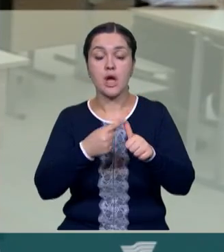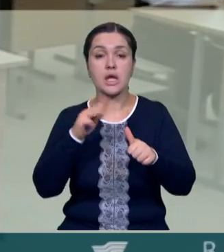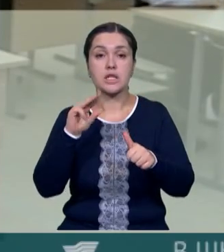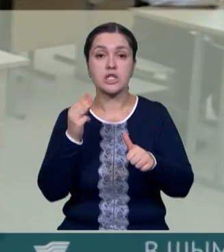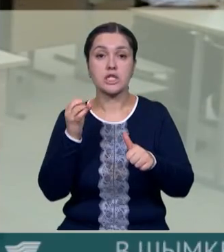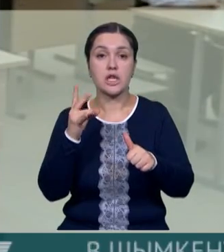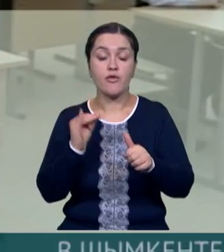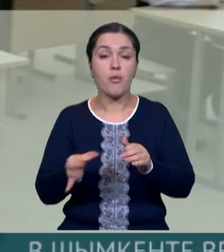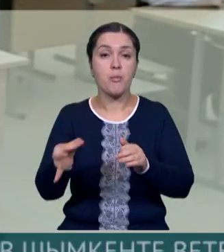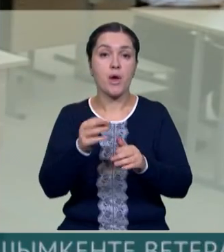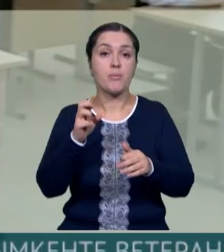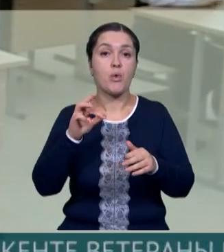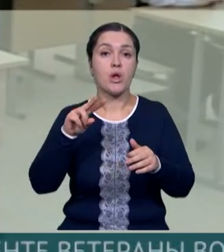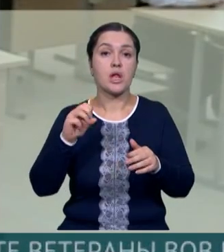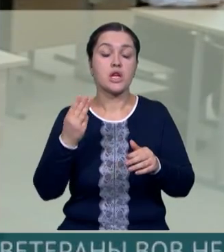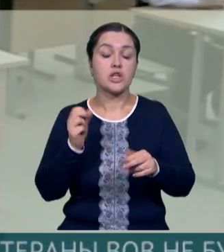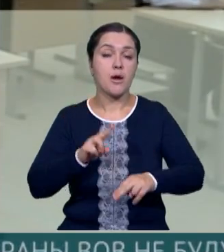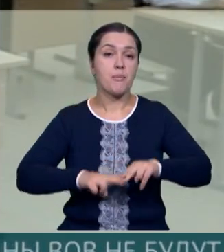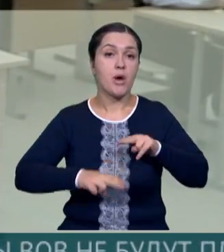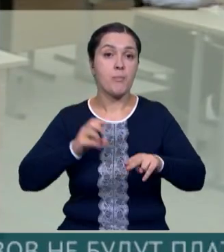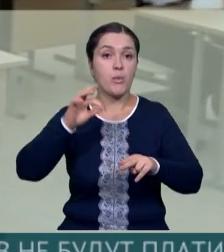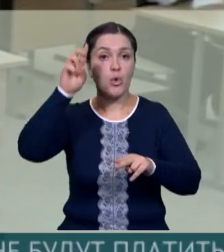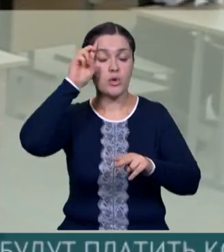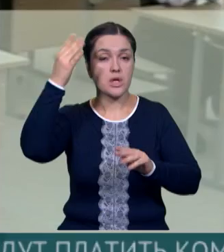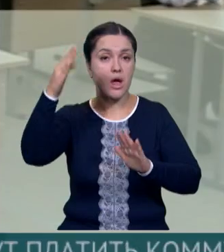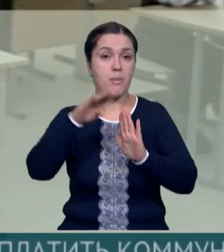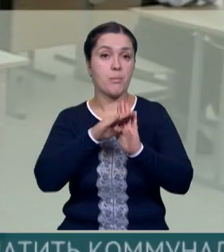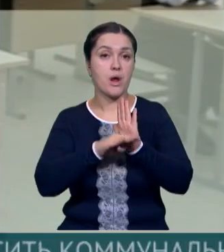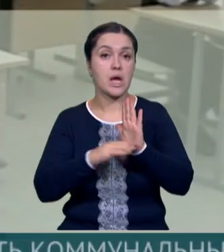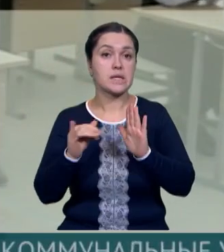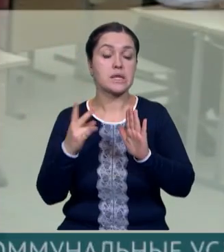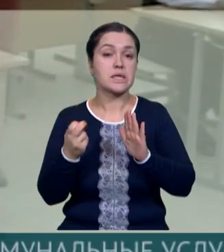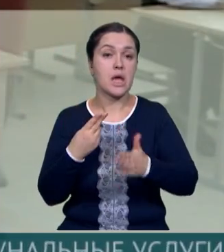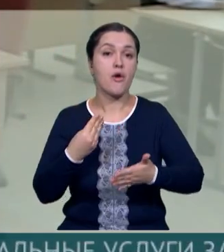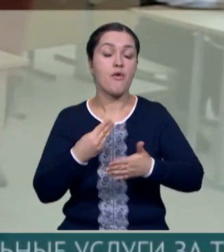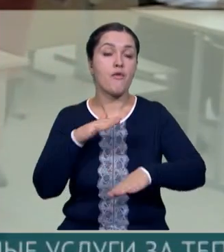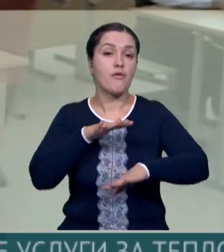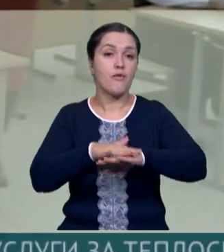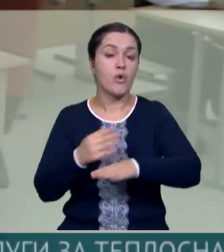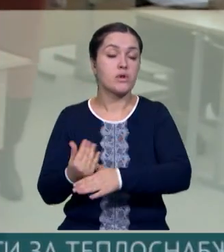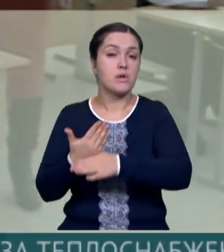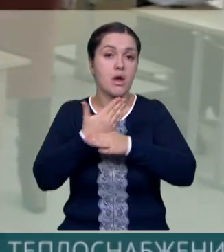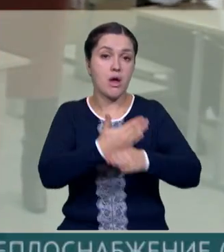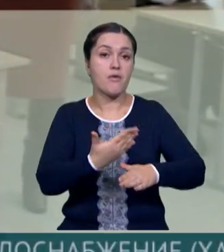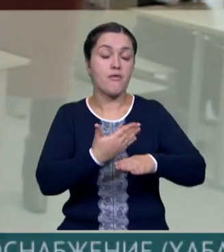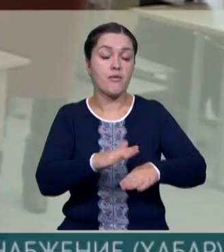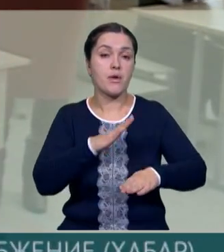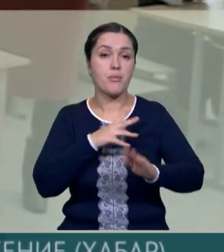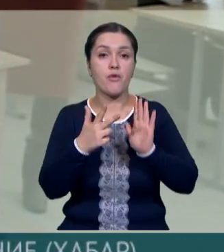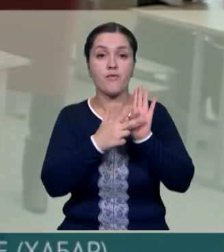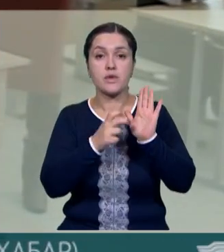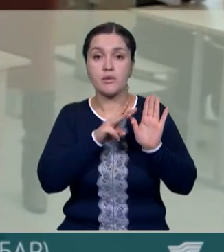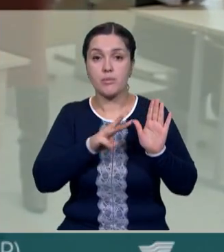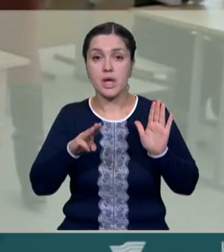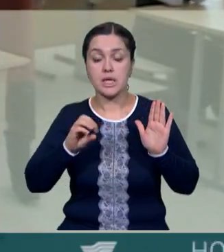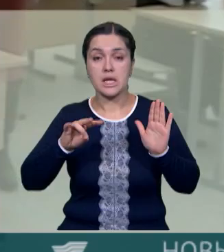микрорайоне Болашах построили по государственной программе «Нурлыжол». Из национального фонда на эти цели было выделено больше 800 миллионов